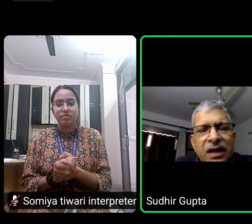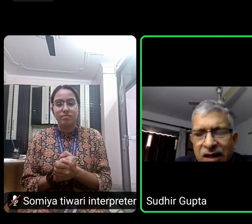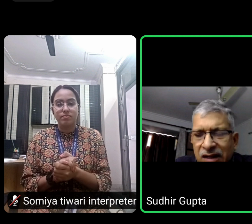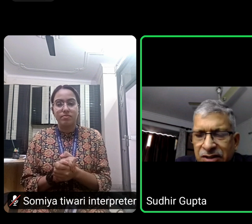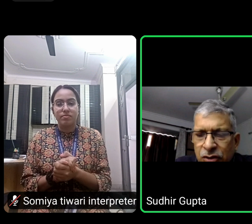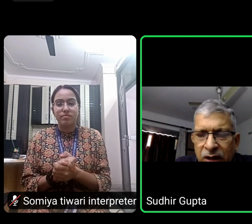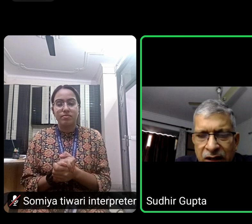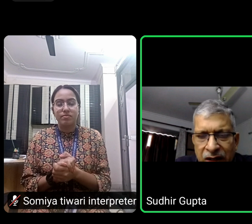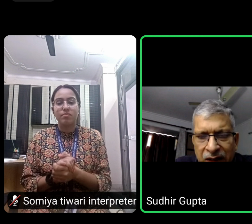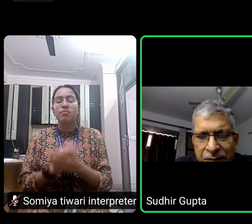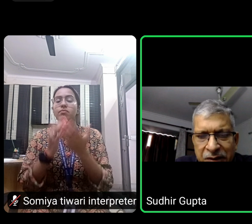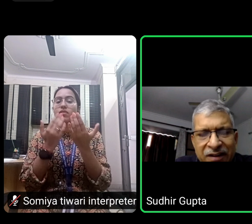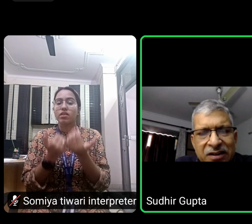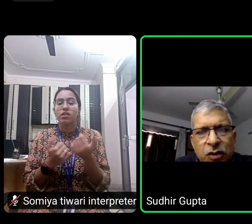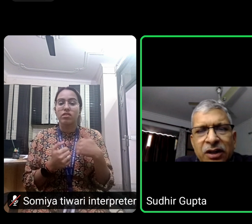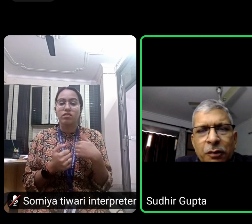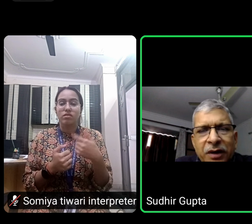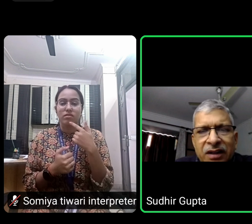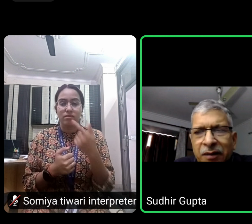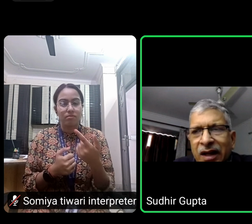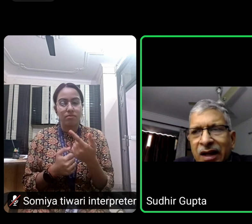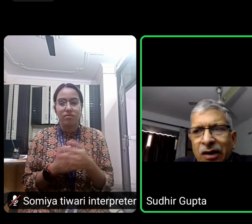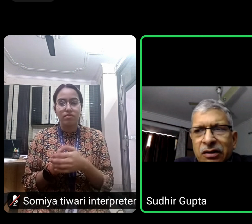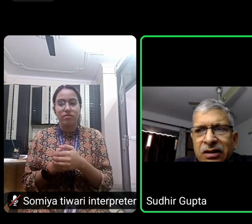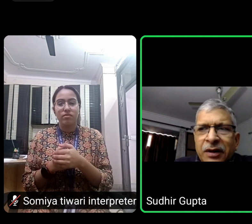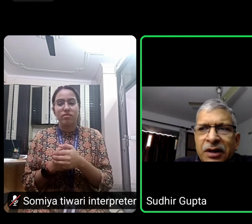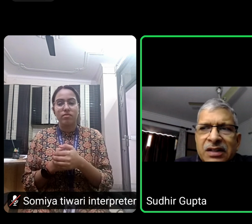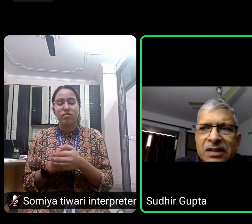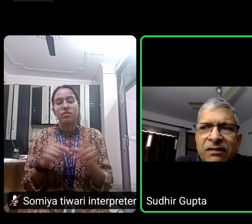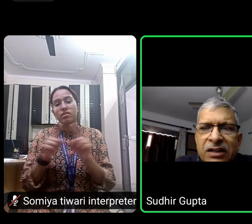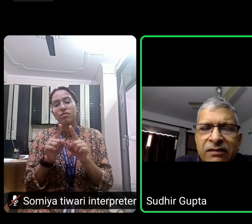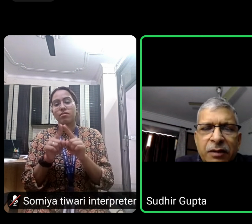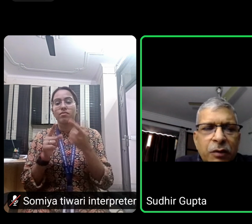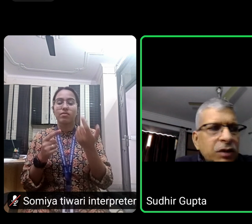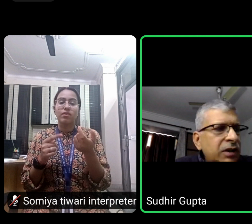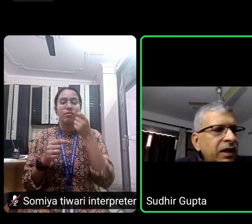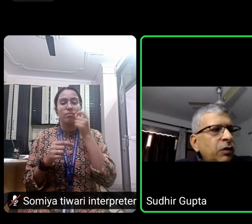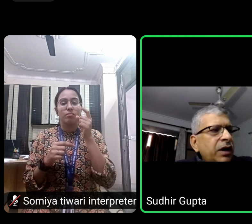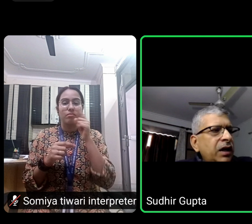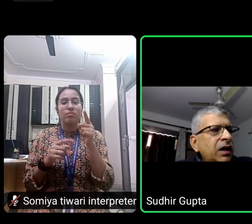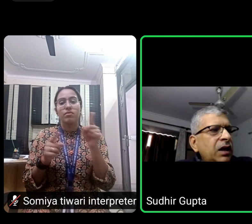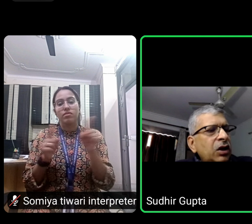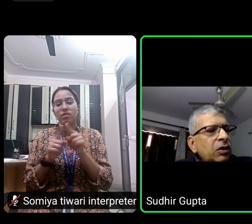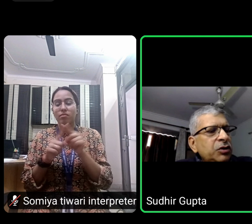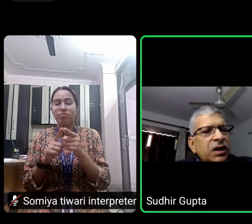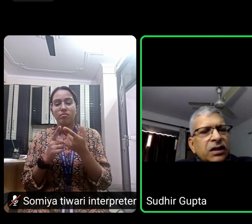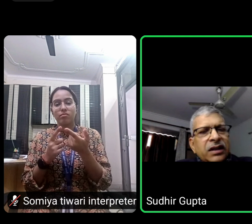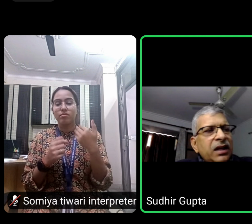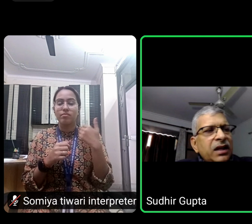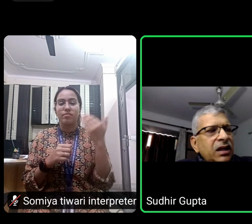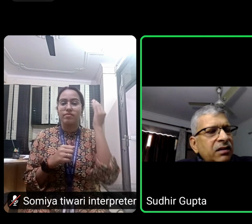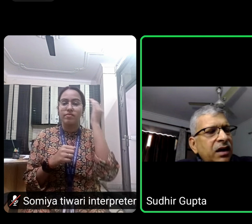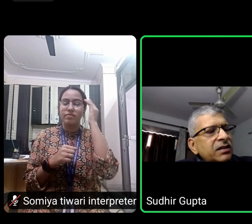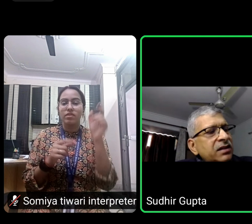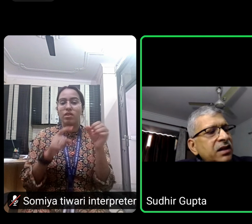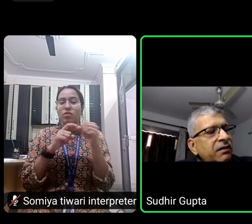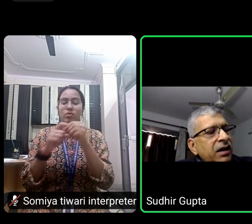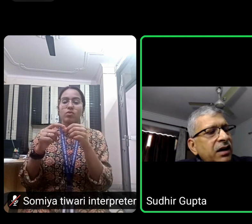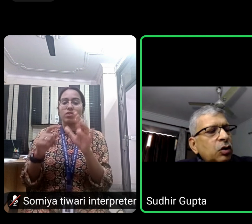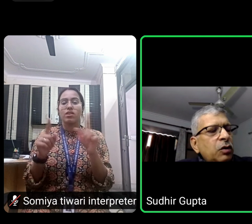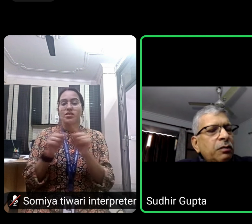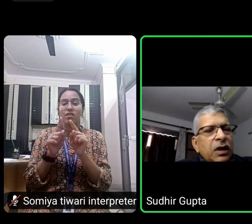अभी मैं एक चीज और आपसे, वैसे तो ये टॉपिक इतना बड़ा है और सब पेरेंट्स के सवाल जवाब भी बहुत रहे होंगे, मुझे लगता है कि सारी